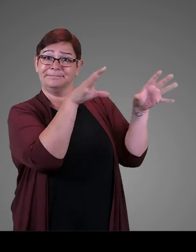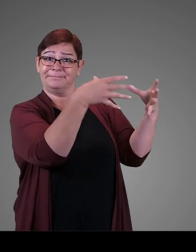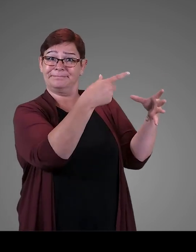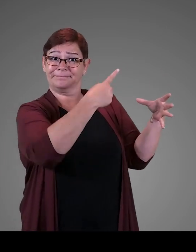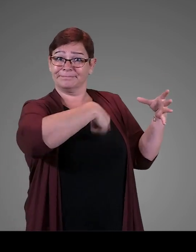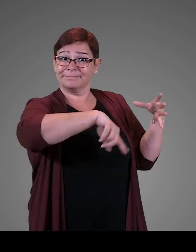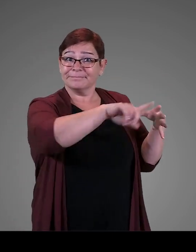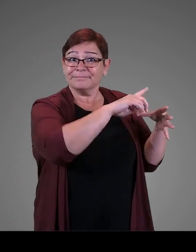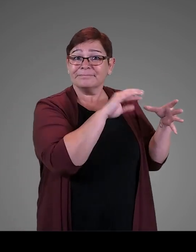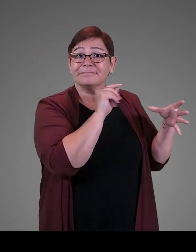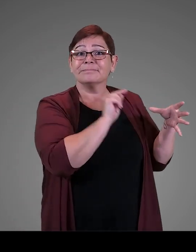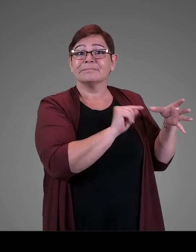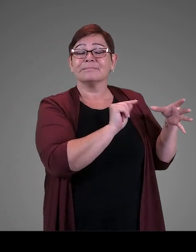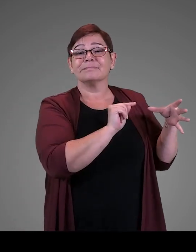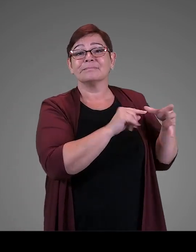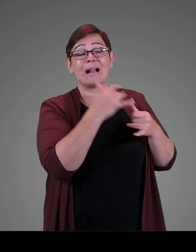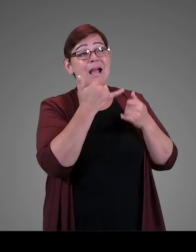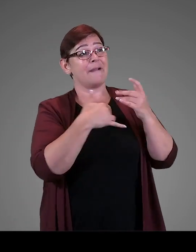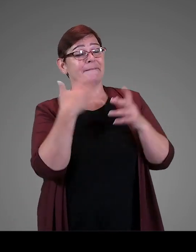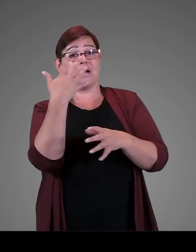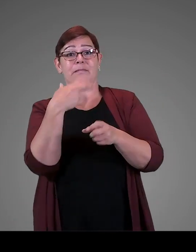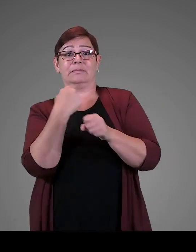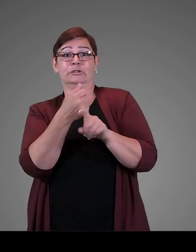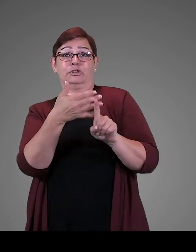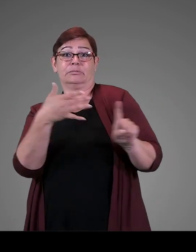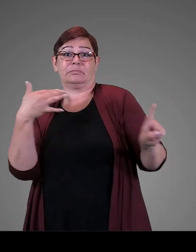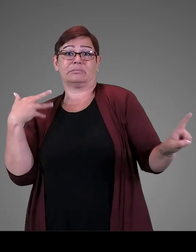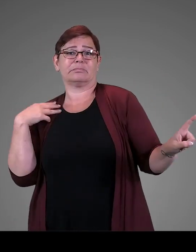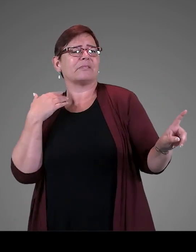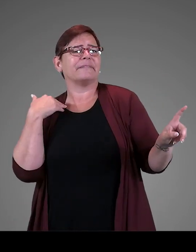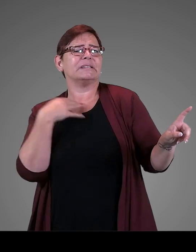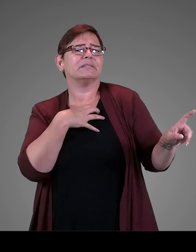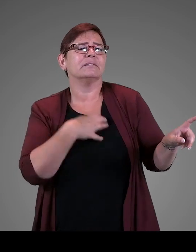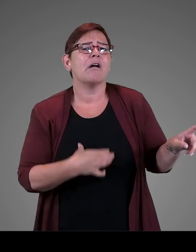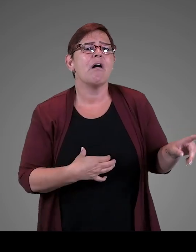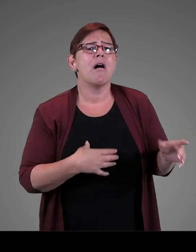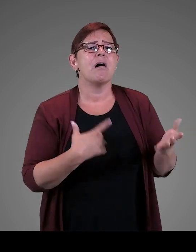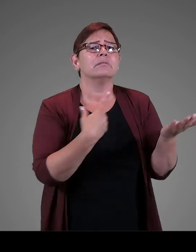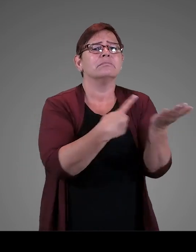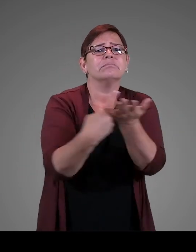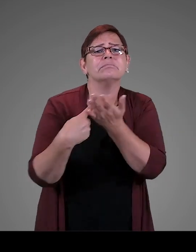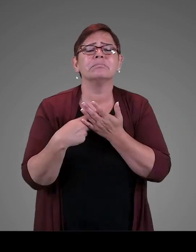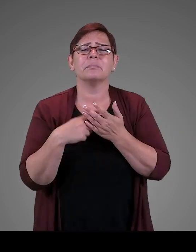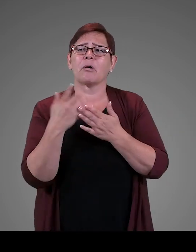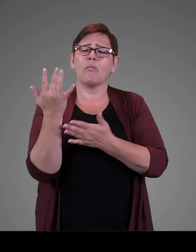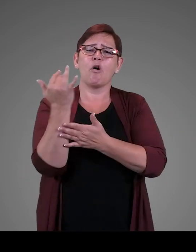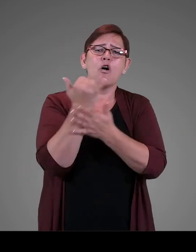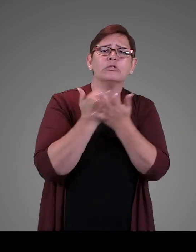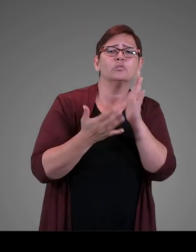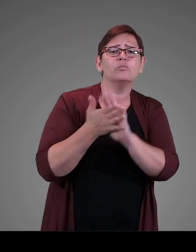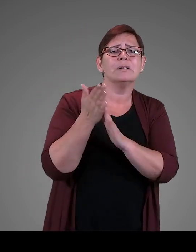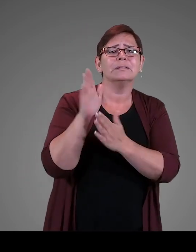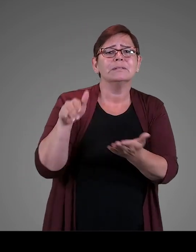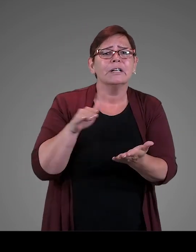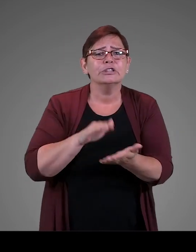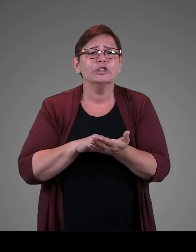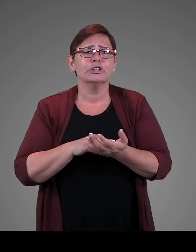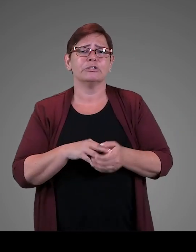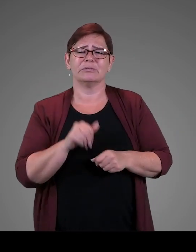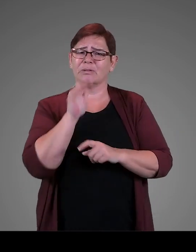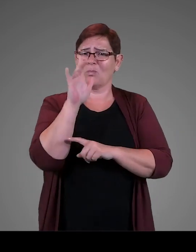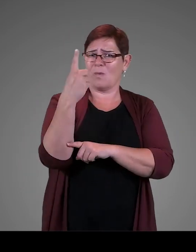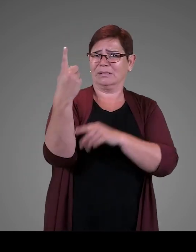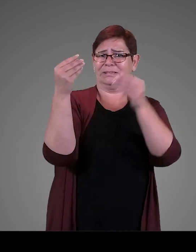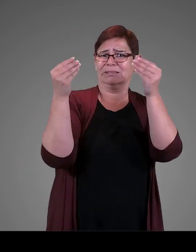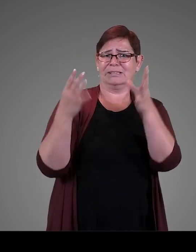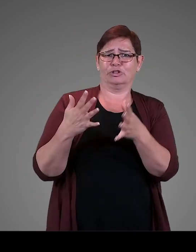années, il y a un désir d'en parler de les centres d'artistes autogérés. C'est pas juste un prof à la fois qui dit ça. Puis on